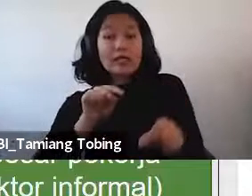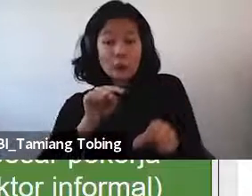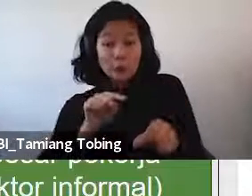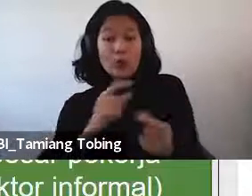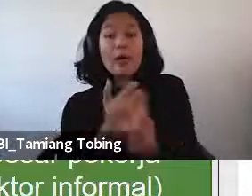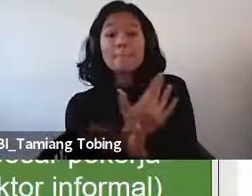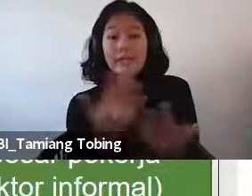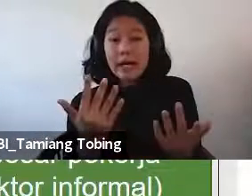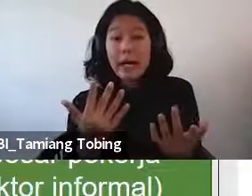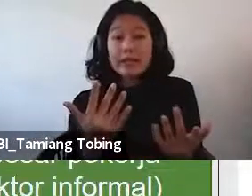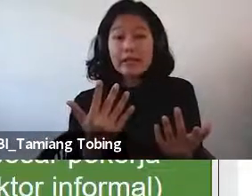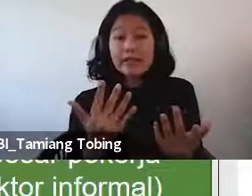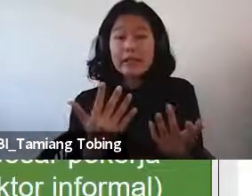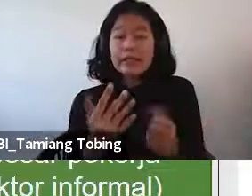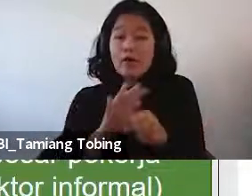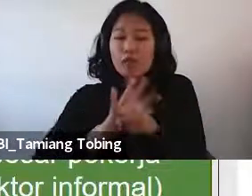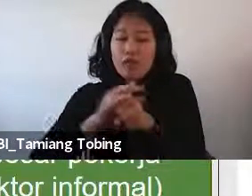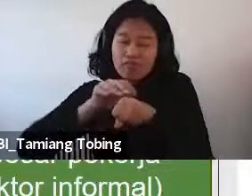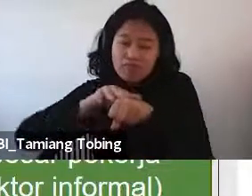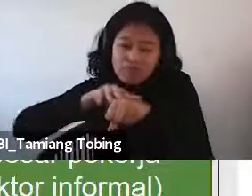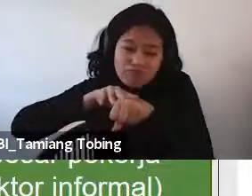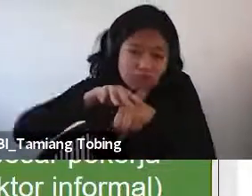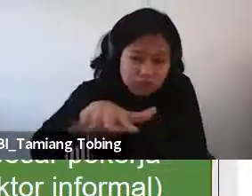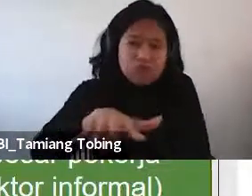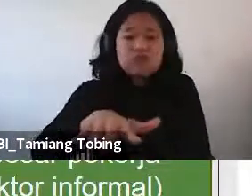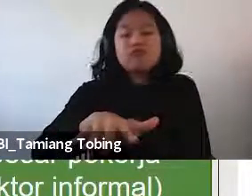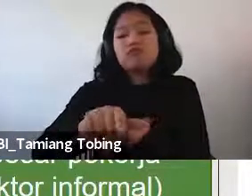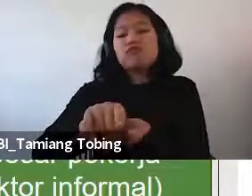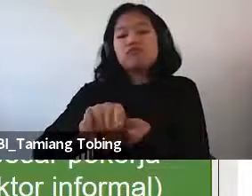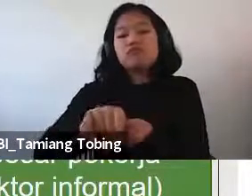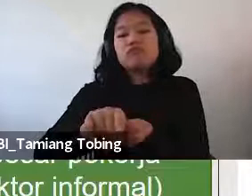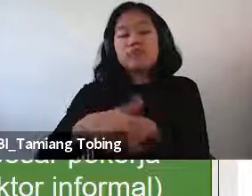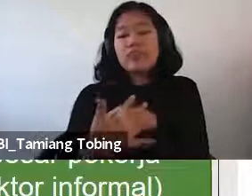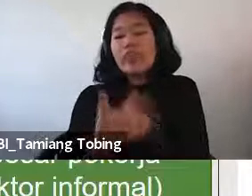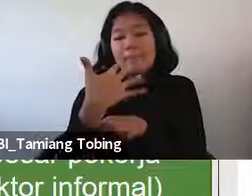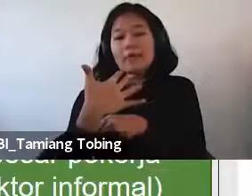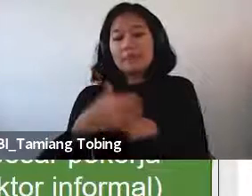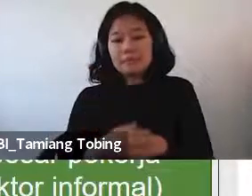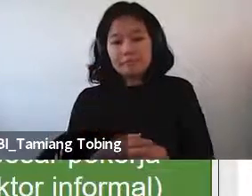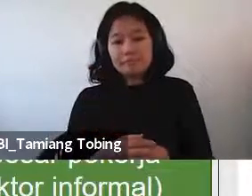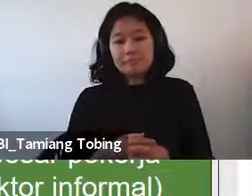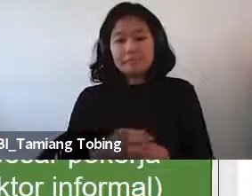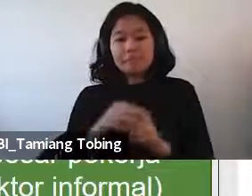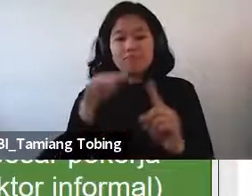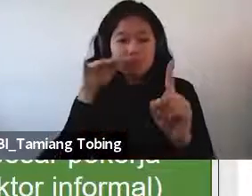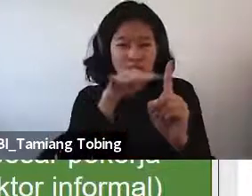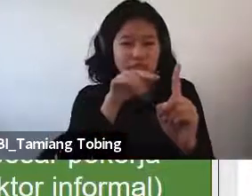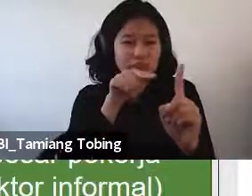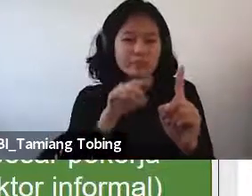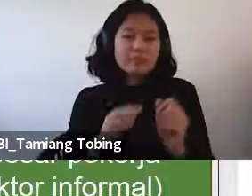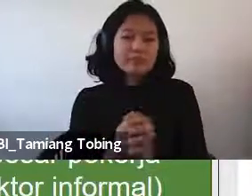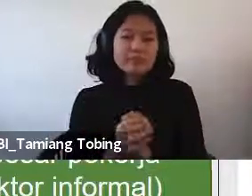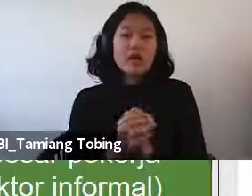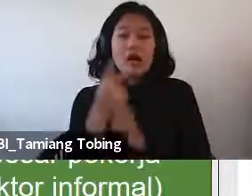masyarakat yang paling terdampak dari wabah COVID-19. Jadi kalau kita